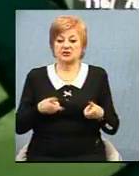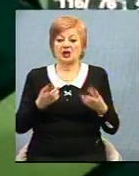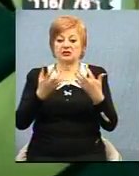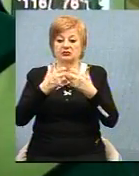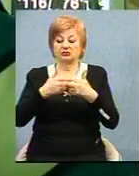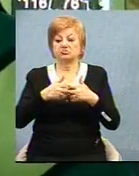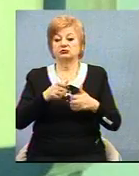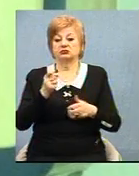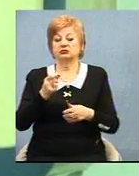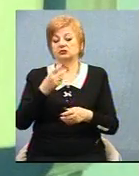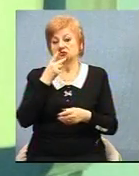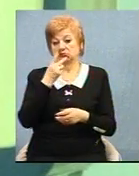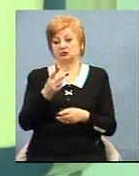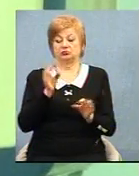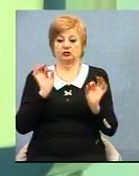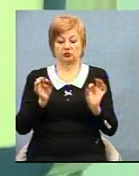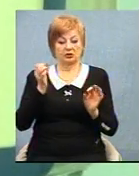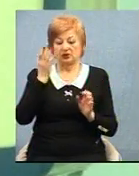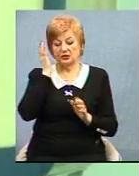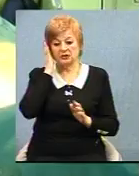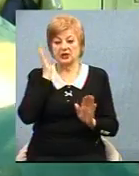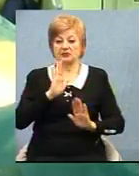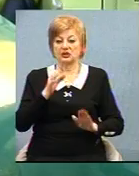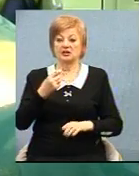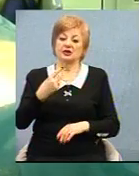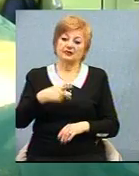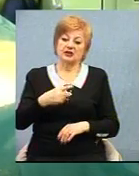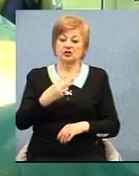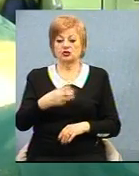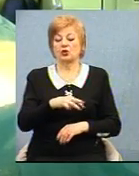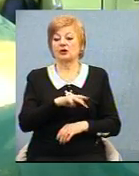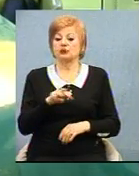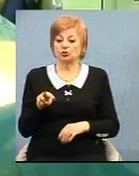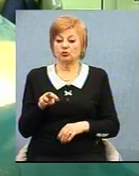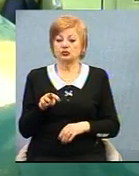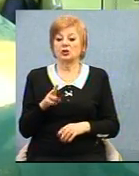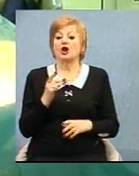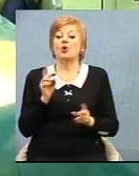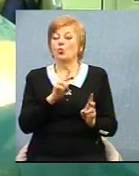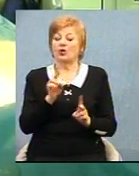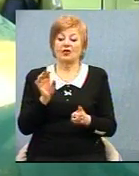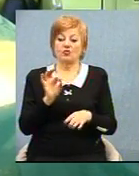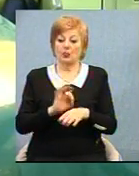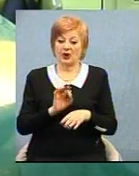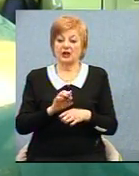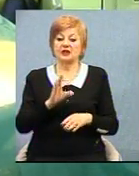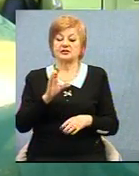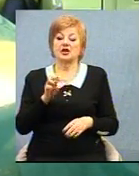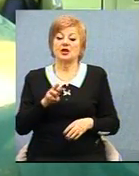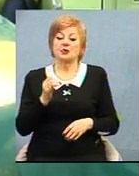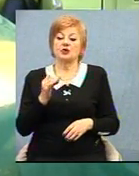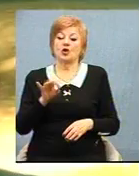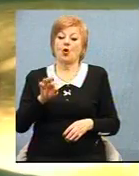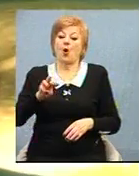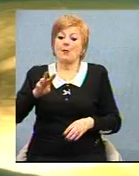місцевою анестезією. Тривалість від 15 до 40 хвилин. Середній вік пацієнту, яким поставили діагноз міома матки – 30-50